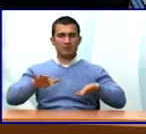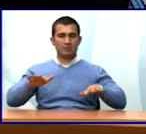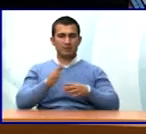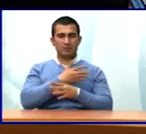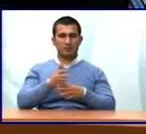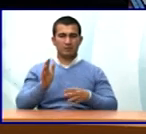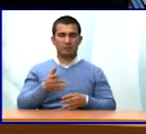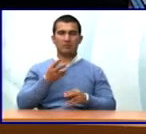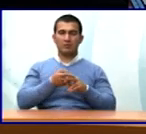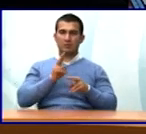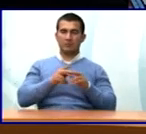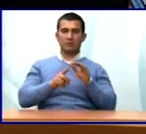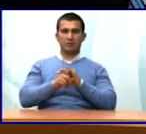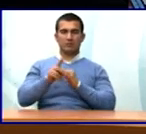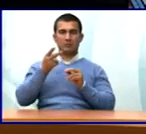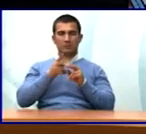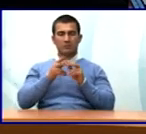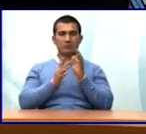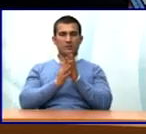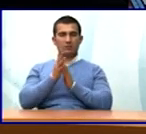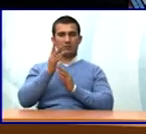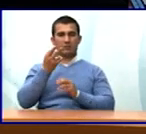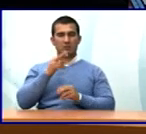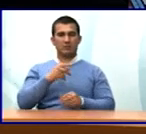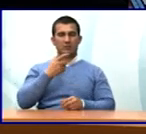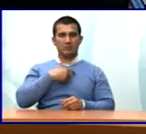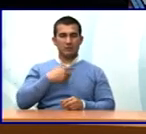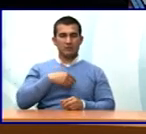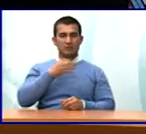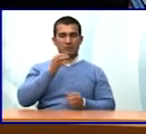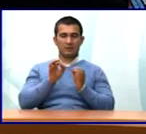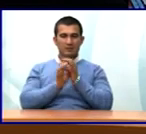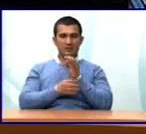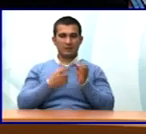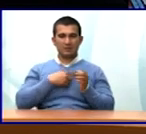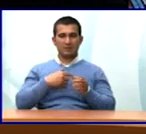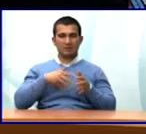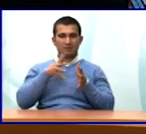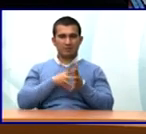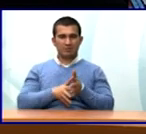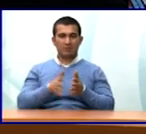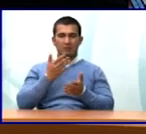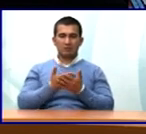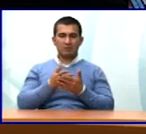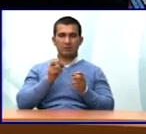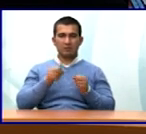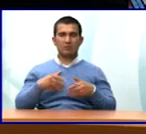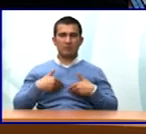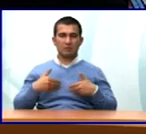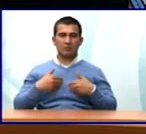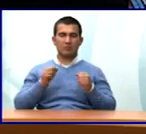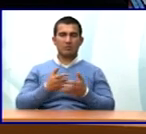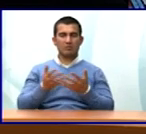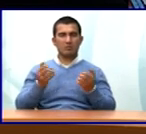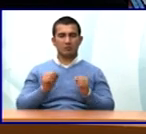shular ion holida o'simlik organizmiga yutiladi. Natijada undan biz unumli